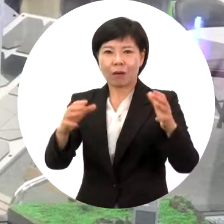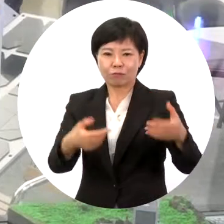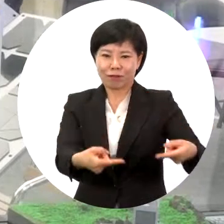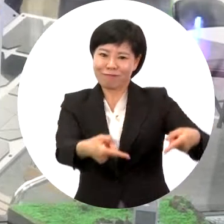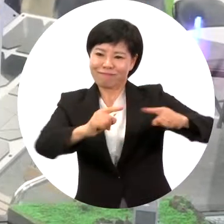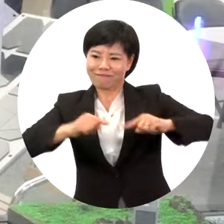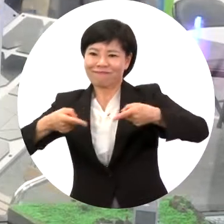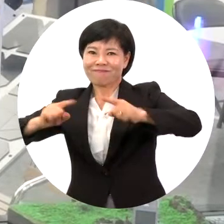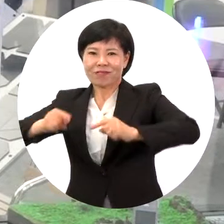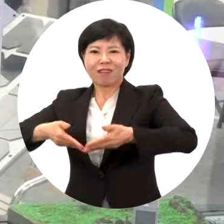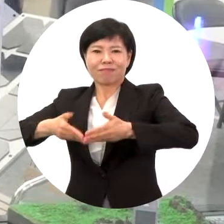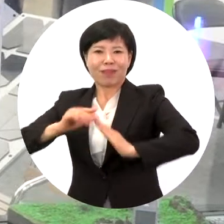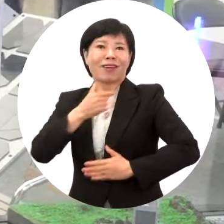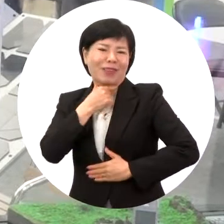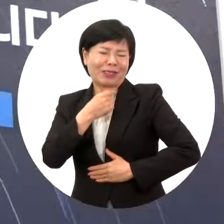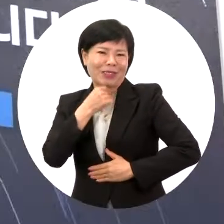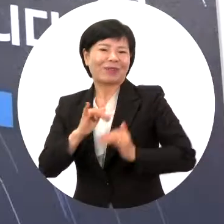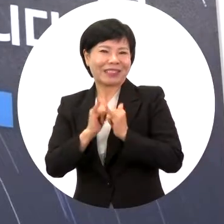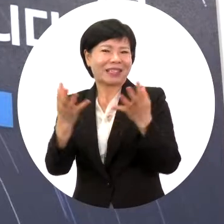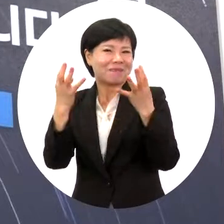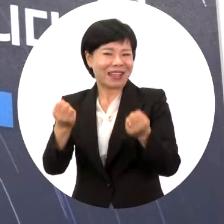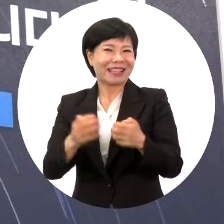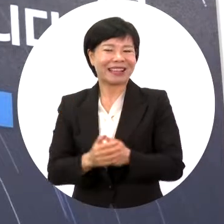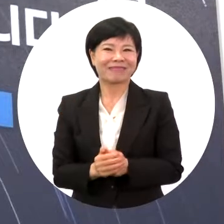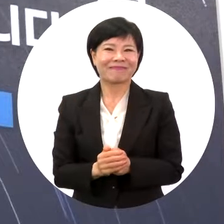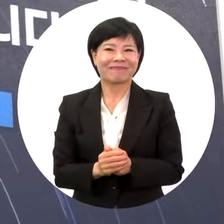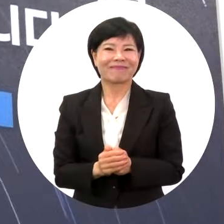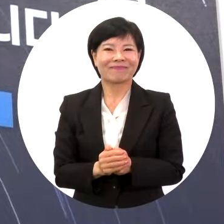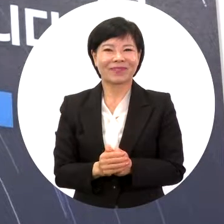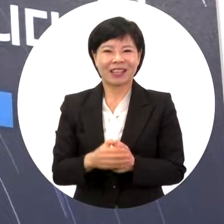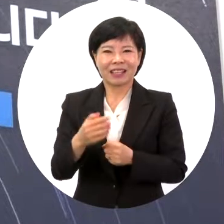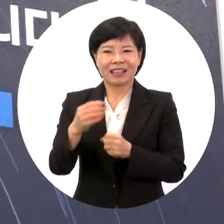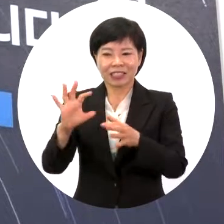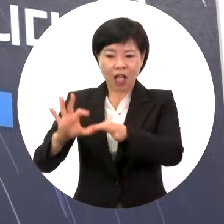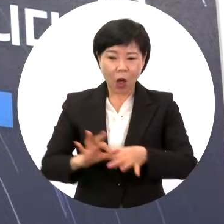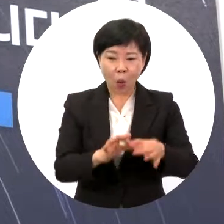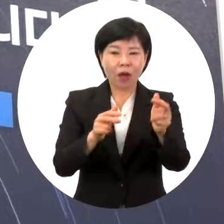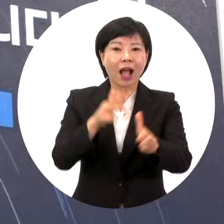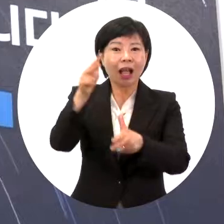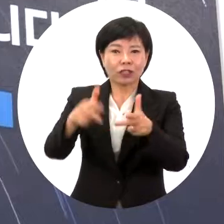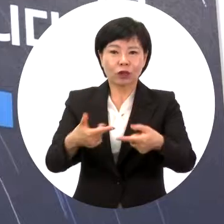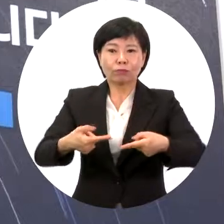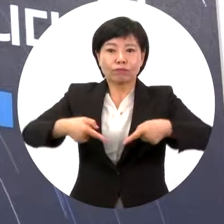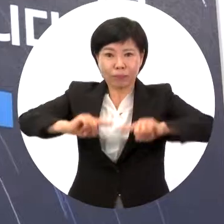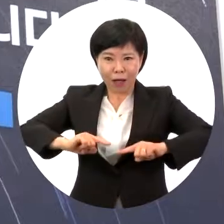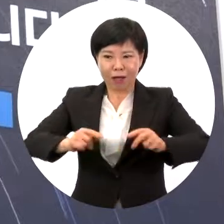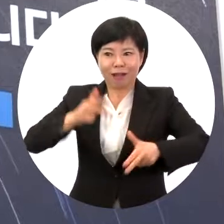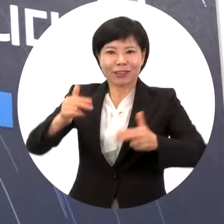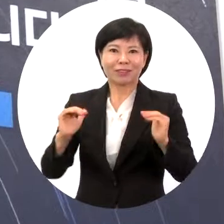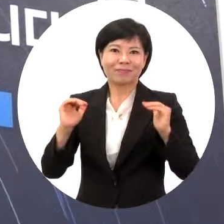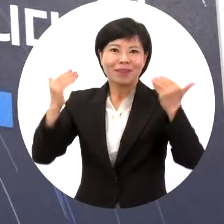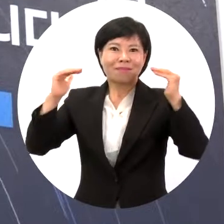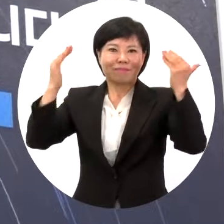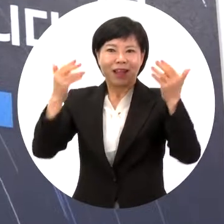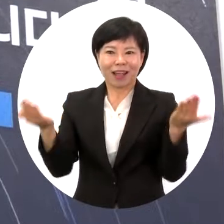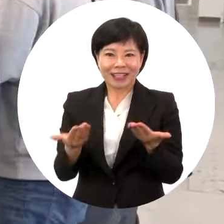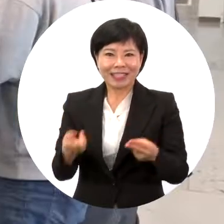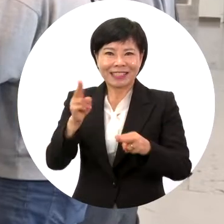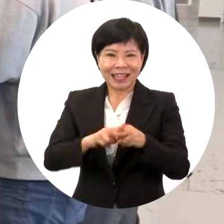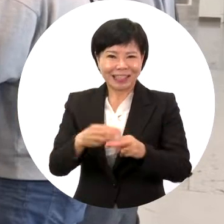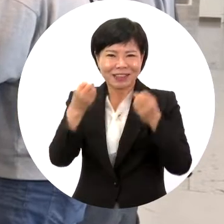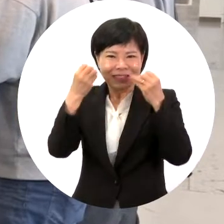테크노 캠퍼스 등 입주를 희망하는 것으로 파악하고 있는데요. 연관 기업들의 추가 입주로 산업 성장, 고용